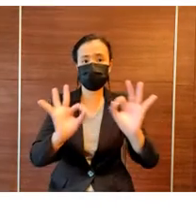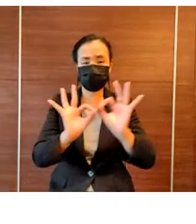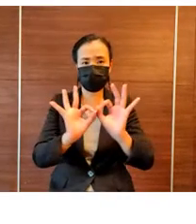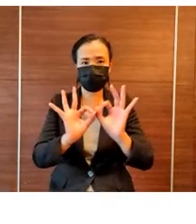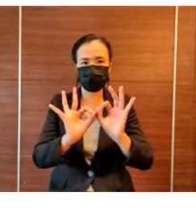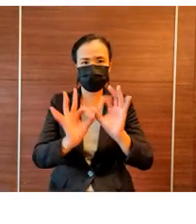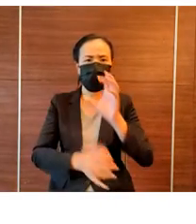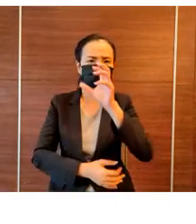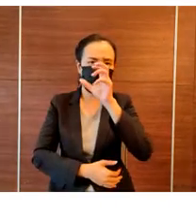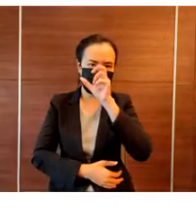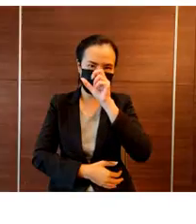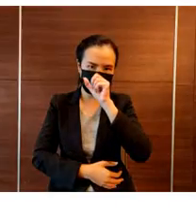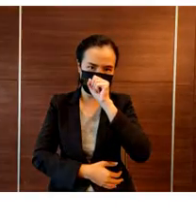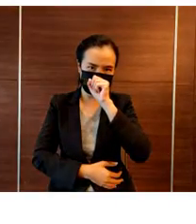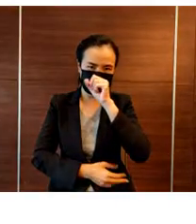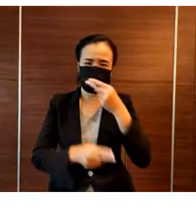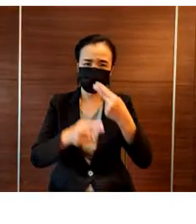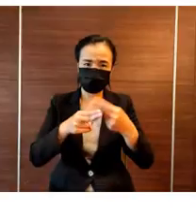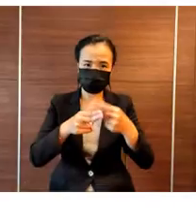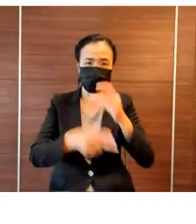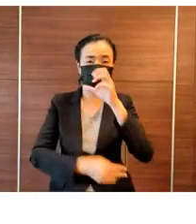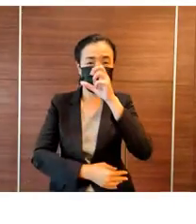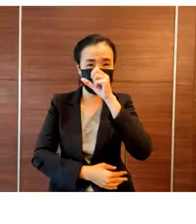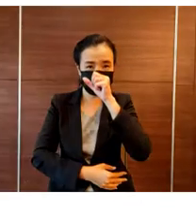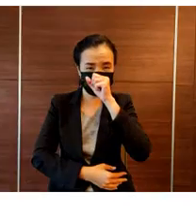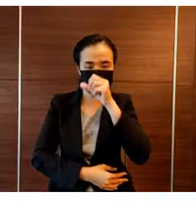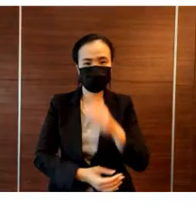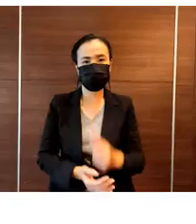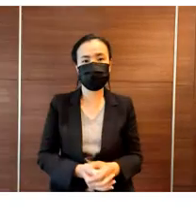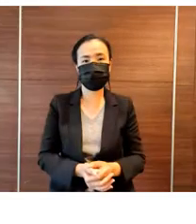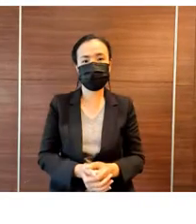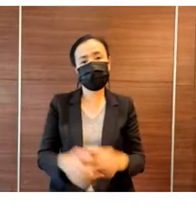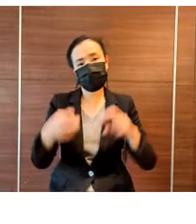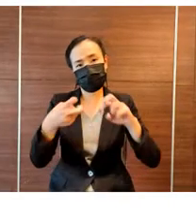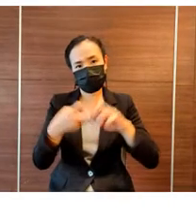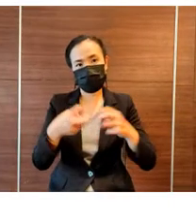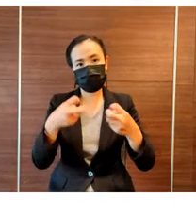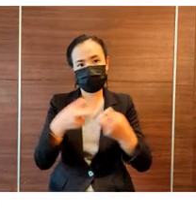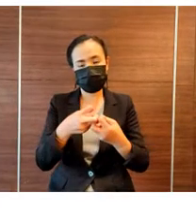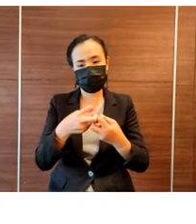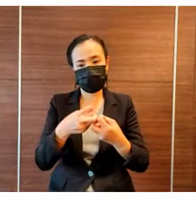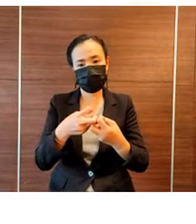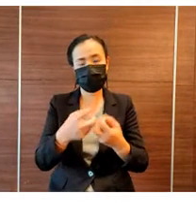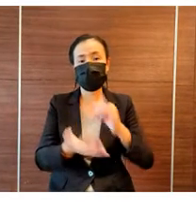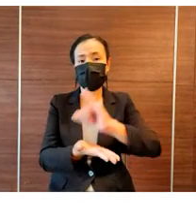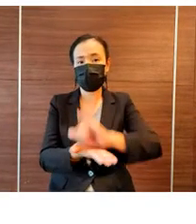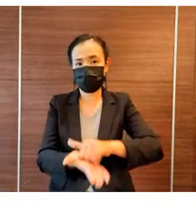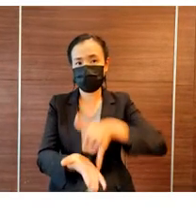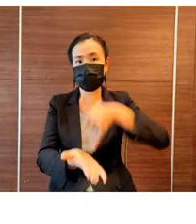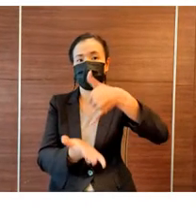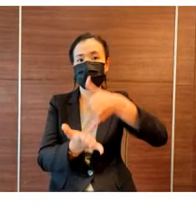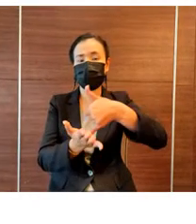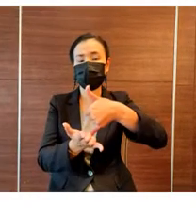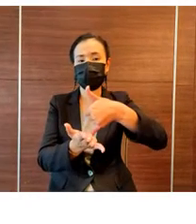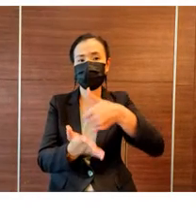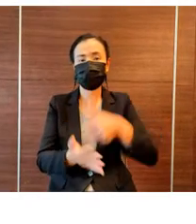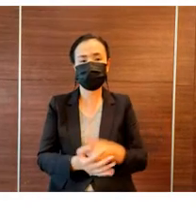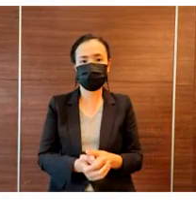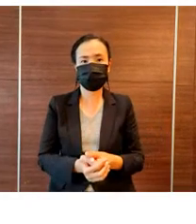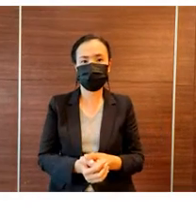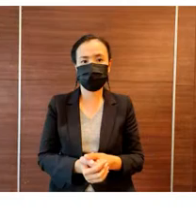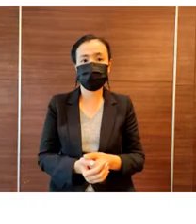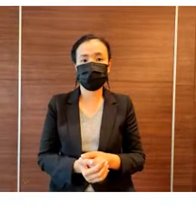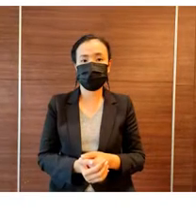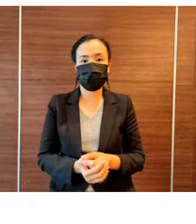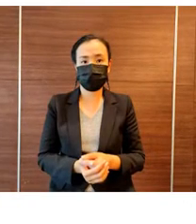รักษาความลับเนาะโดยชื่อของมันด้วย ใช่ครับ เนื่องจากว่าประเด็นปัญหาเรื่องของการเข้าสู่การบำบัดหรือการเรียกว่าการเข้